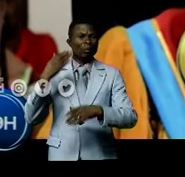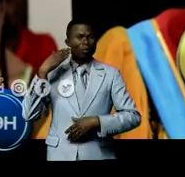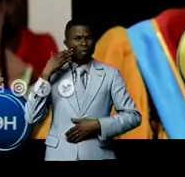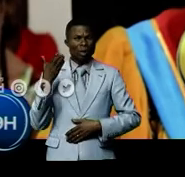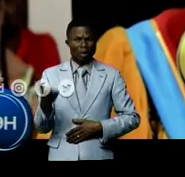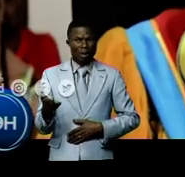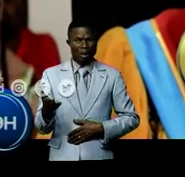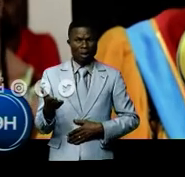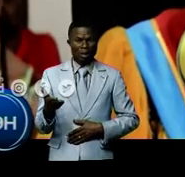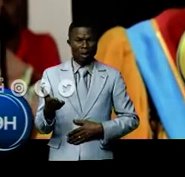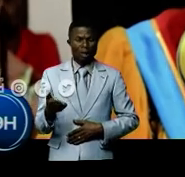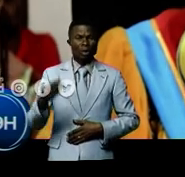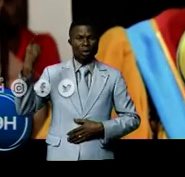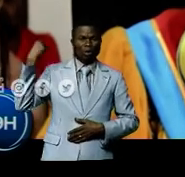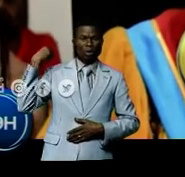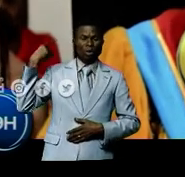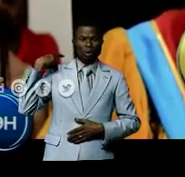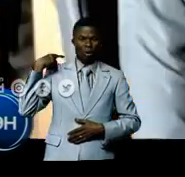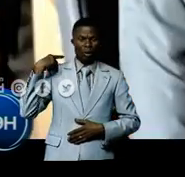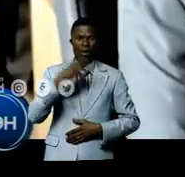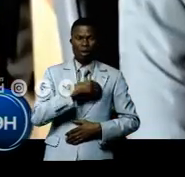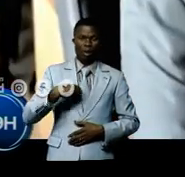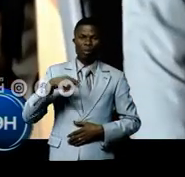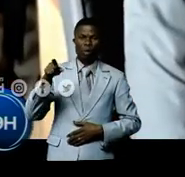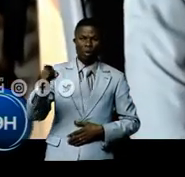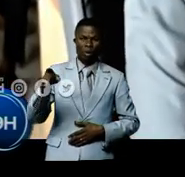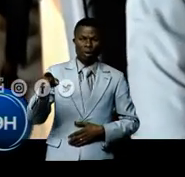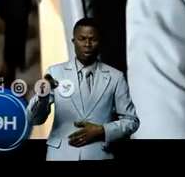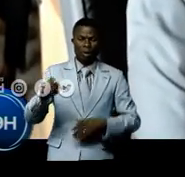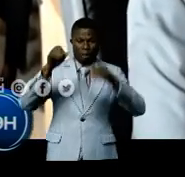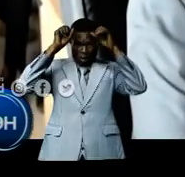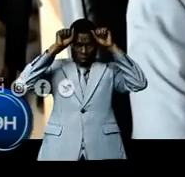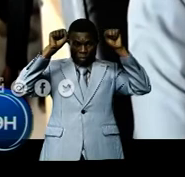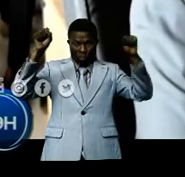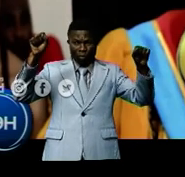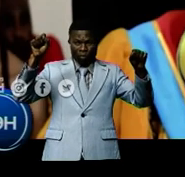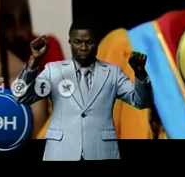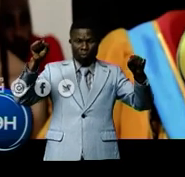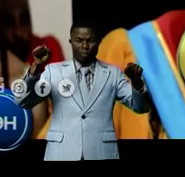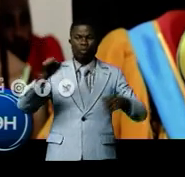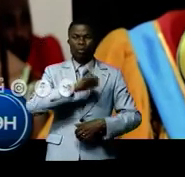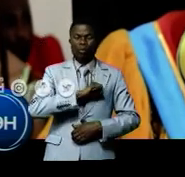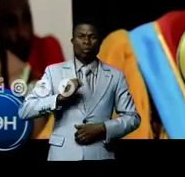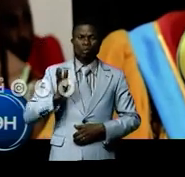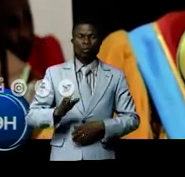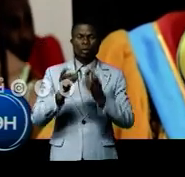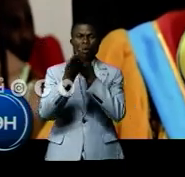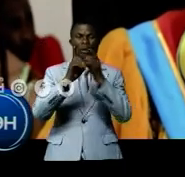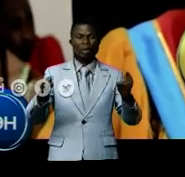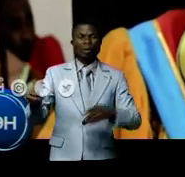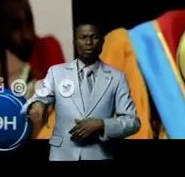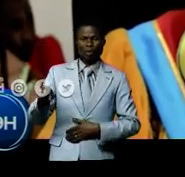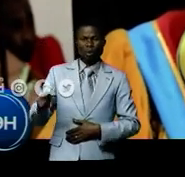2022. D'après l'honorable Gertrude Kiembo, présidente de cet organe délibérant